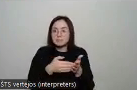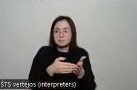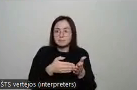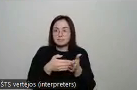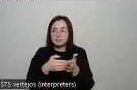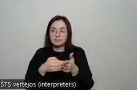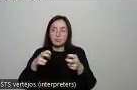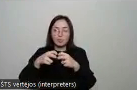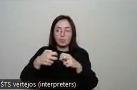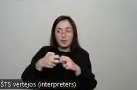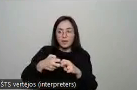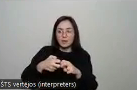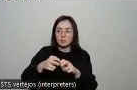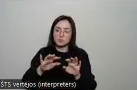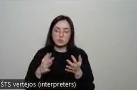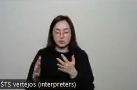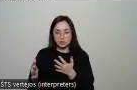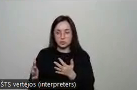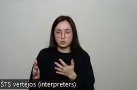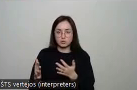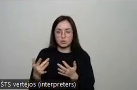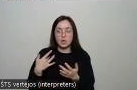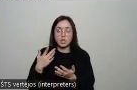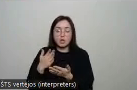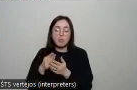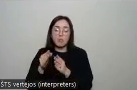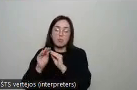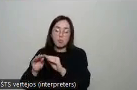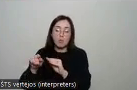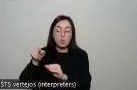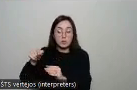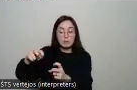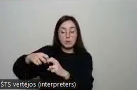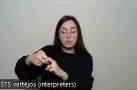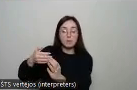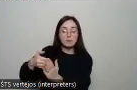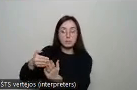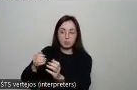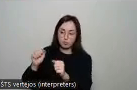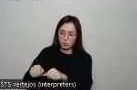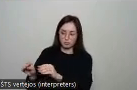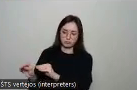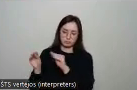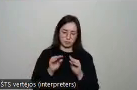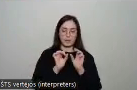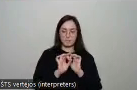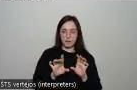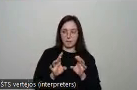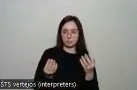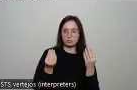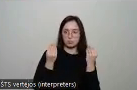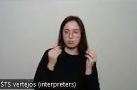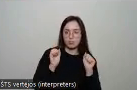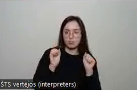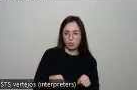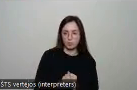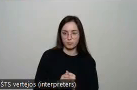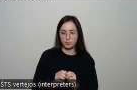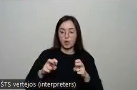galbūt yra kažkokių pamokų, su kuriomis susidūrėte ir iš kurių mes galėtume pasimokti ir kaip jums sekėsi išspręsti